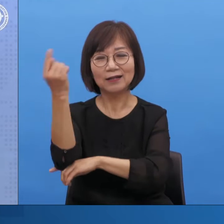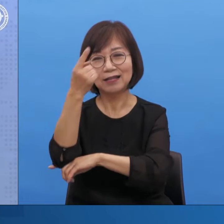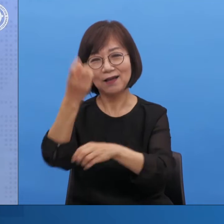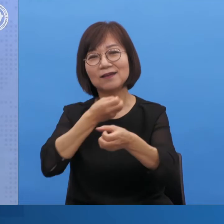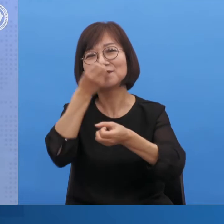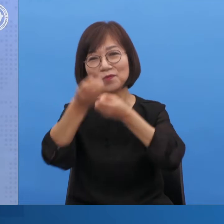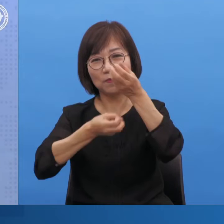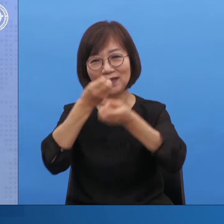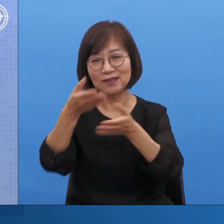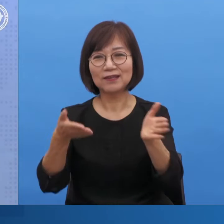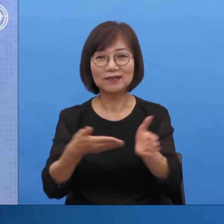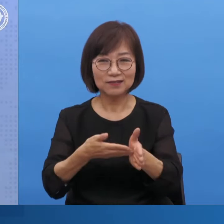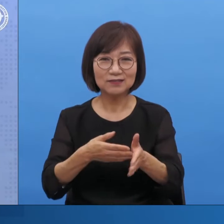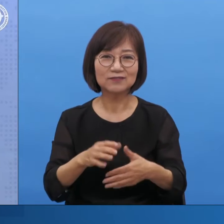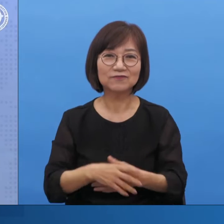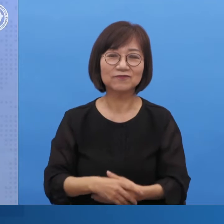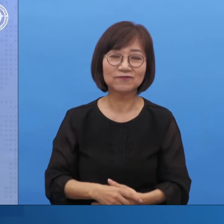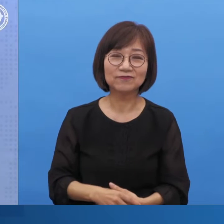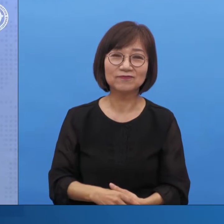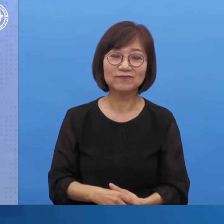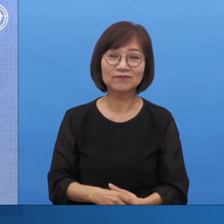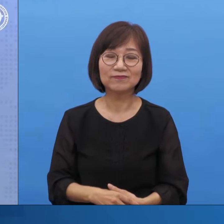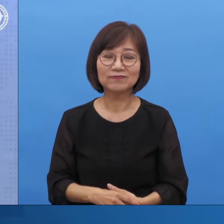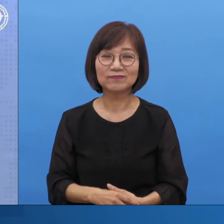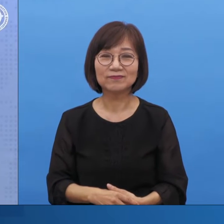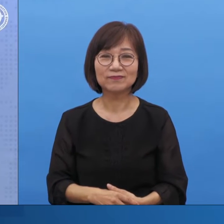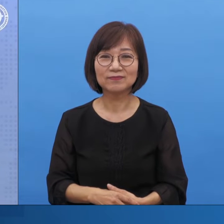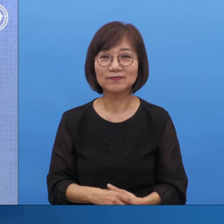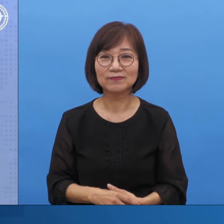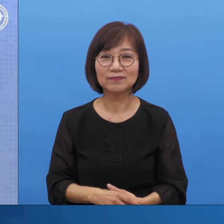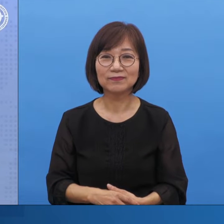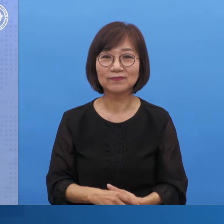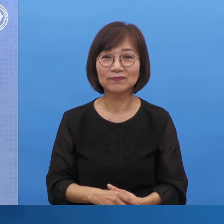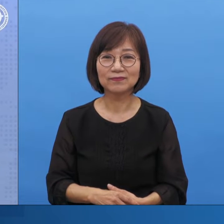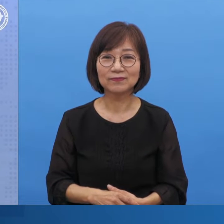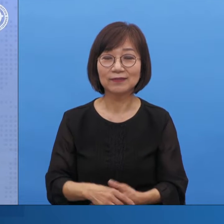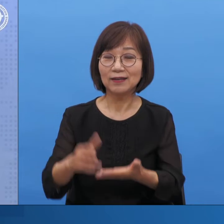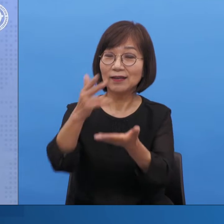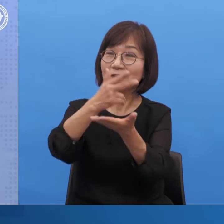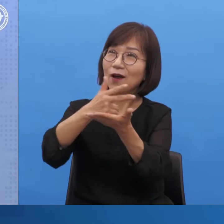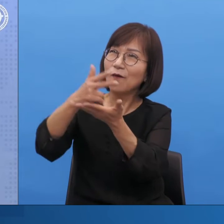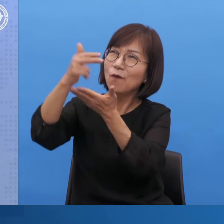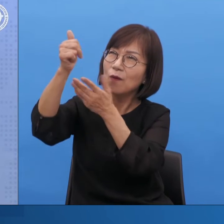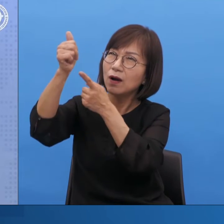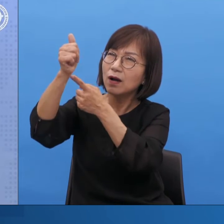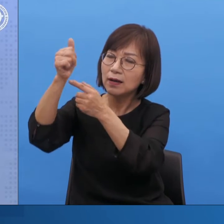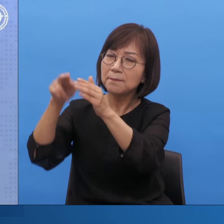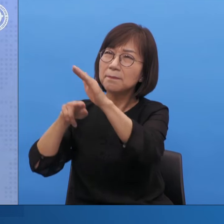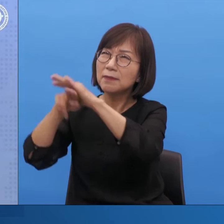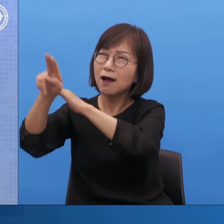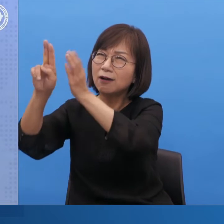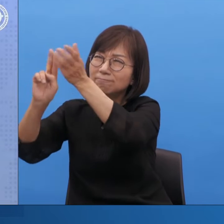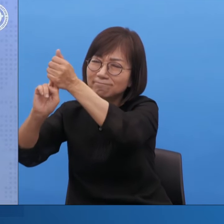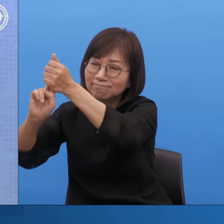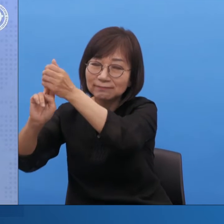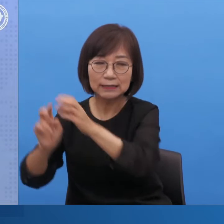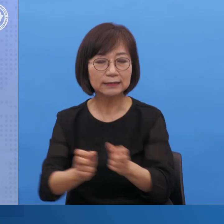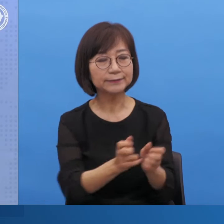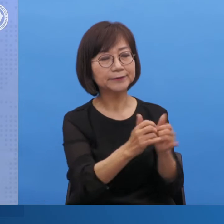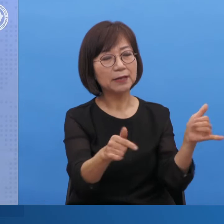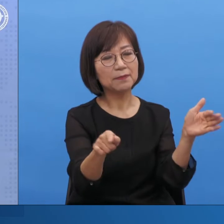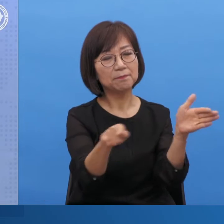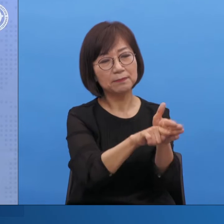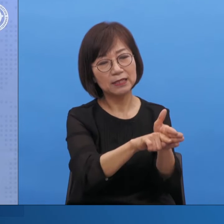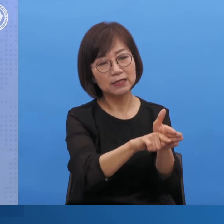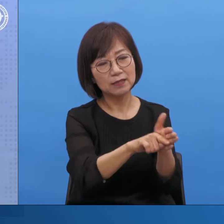our constructions and everything that we do, 또 just 이런 like 걸 David. 했어요. And then again, it says, 여호와께 피하는 것이 사람을 신뢰하는 것보다